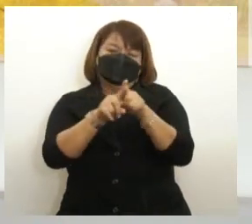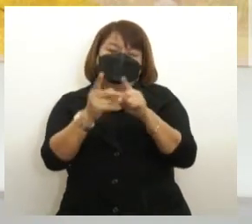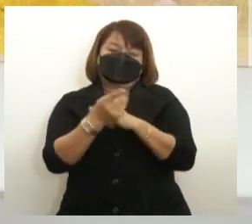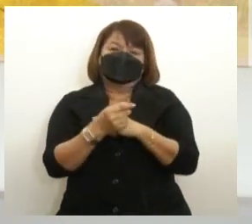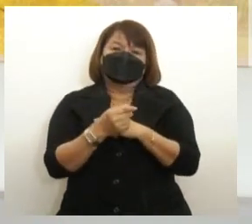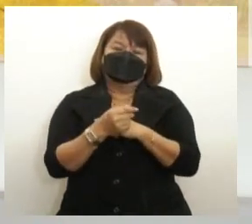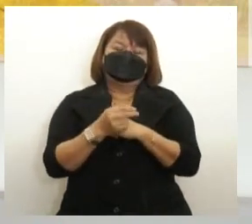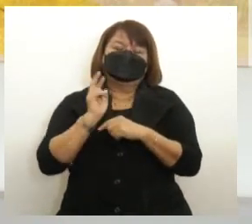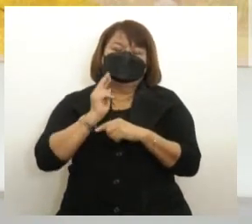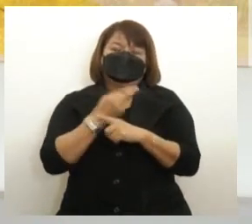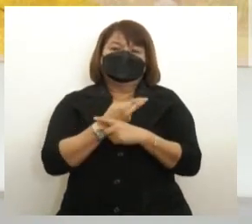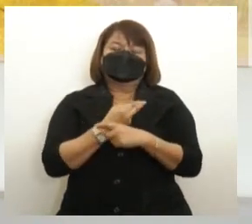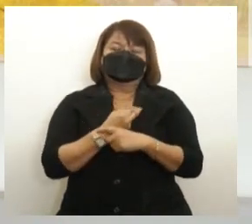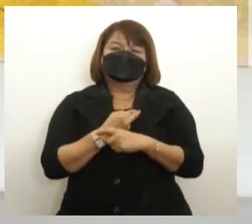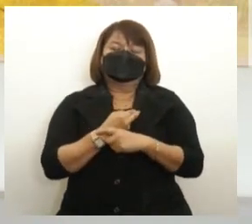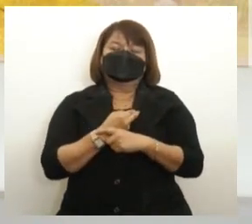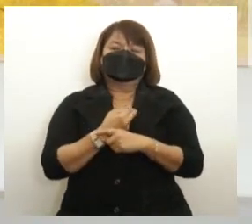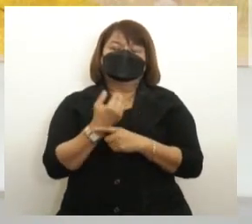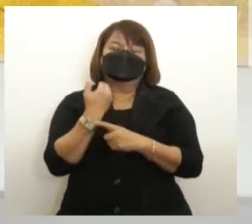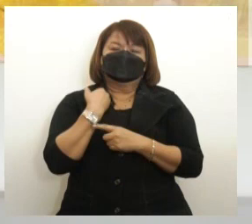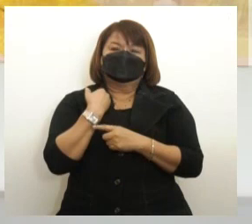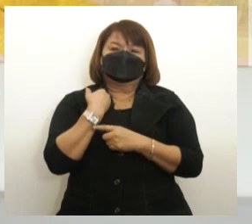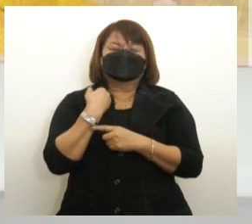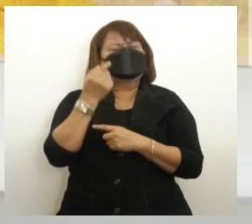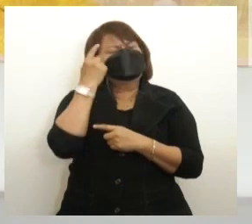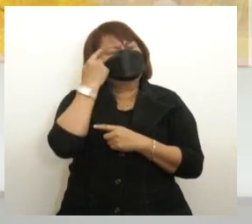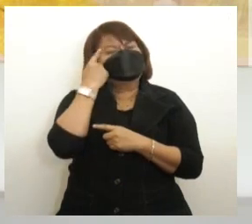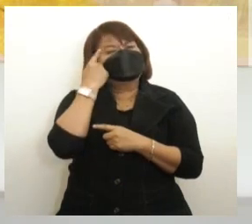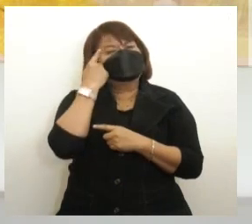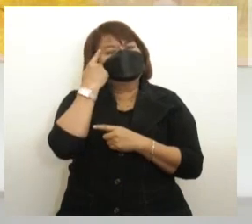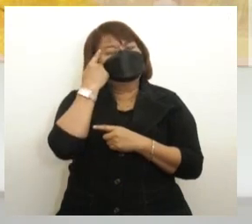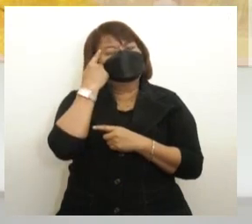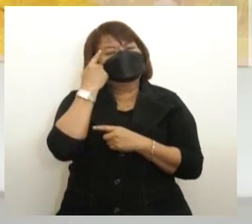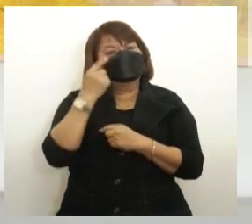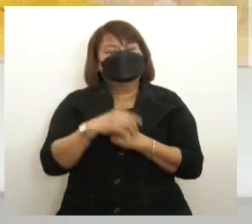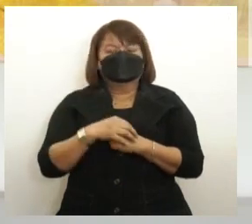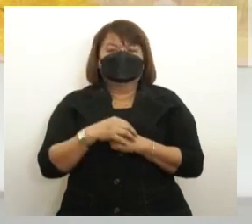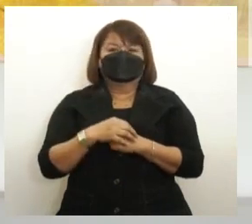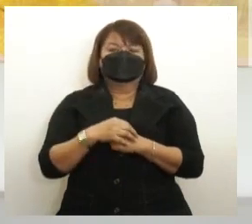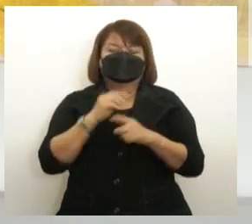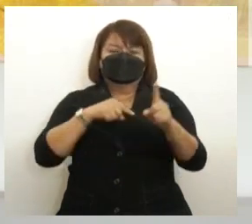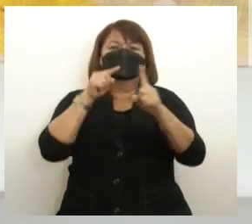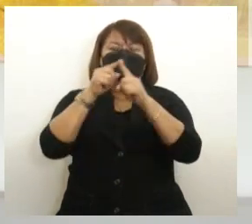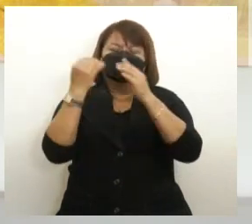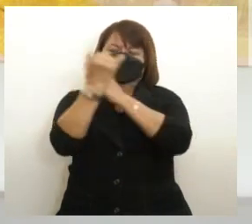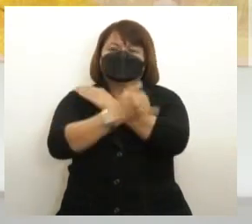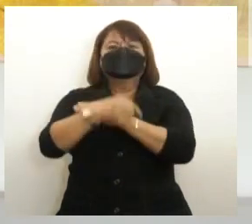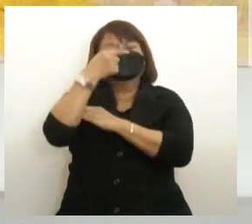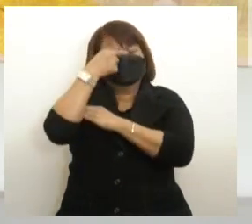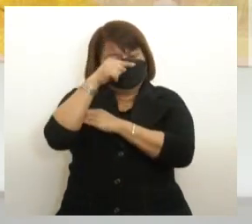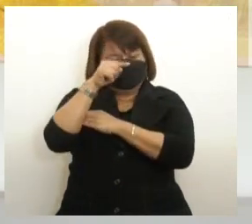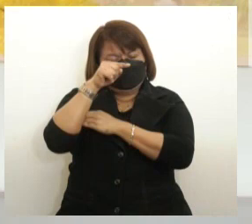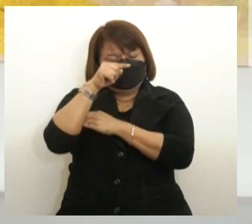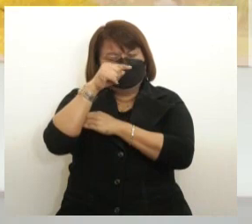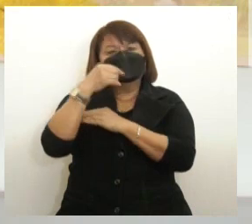นะครับเรามีความเห็นหรือมีความคิดนะครับต่อบ้านเมืองเราในทางที่ไม่ถู